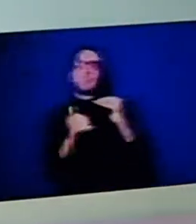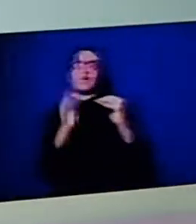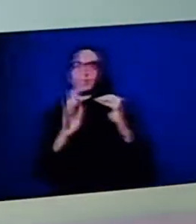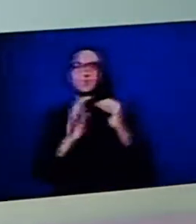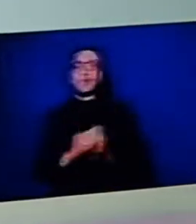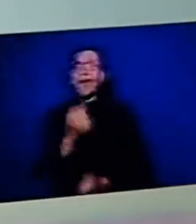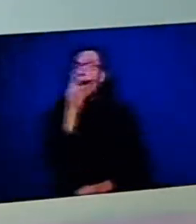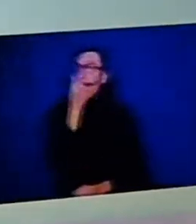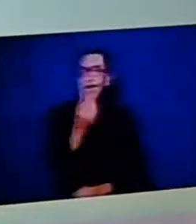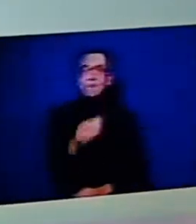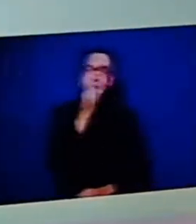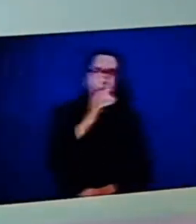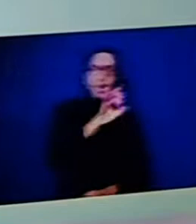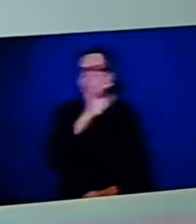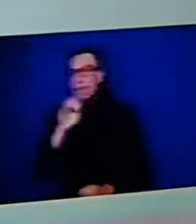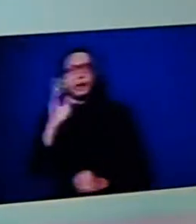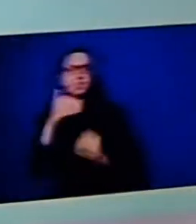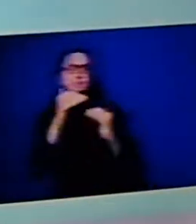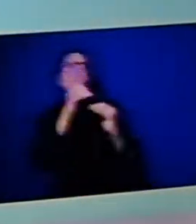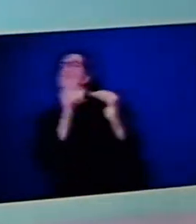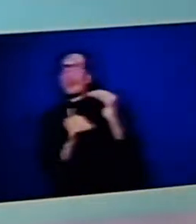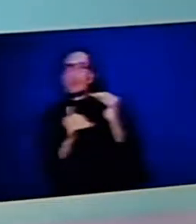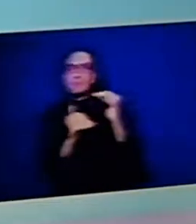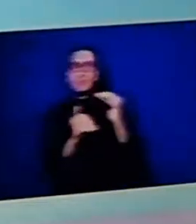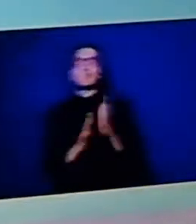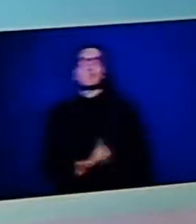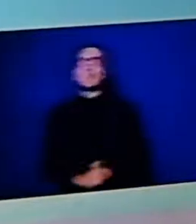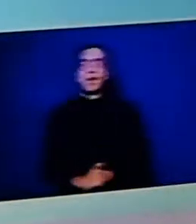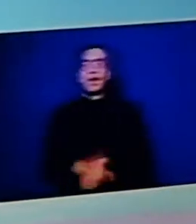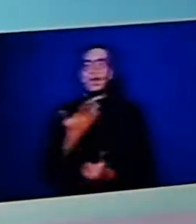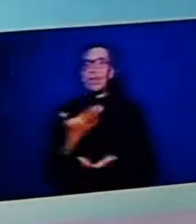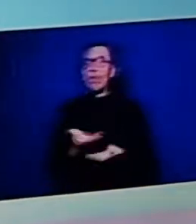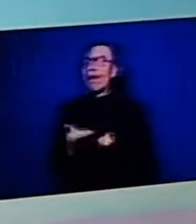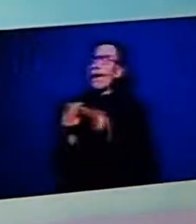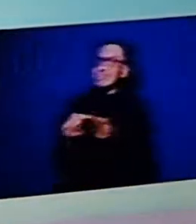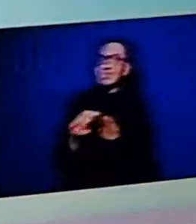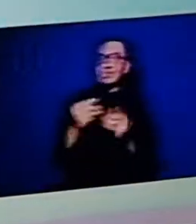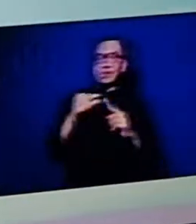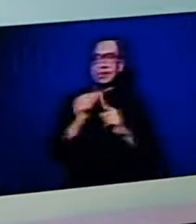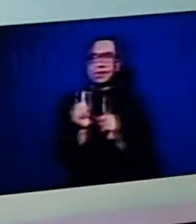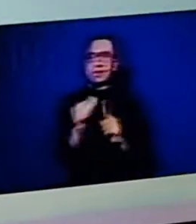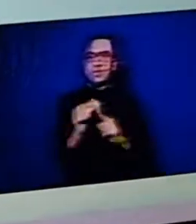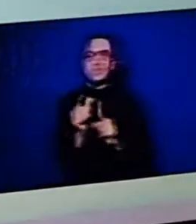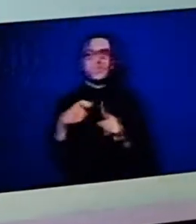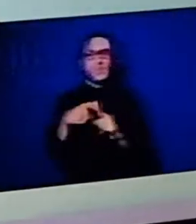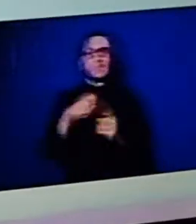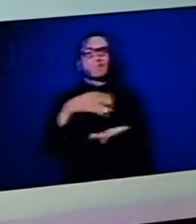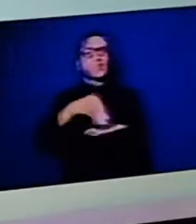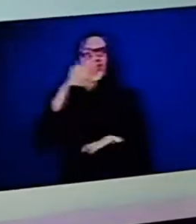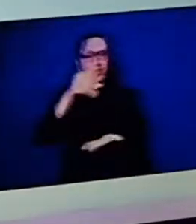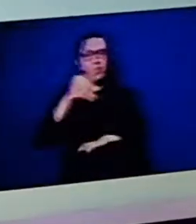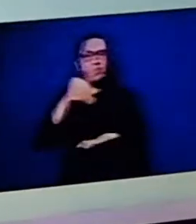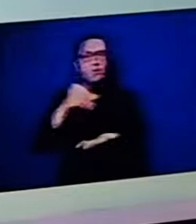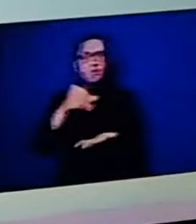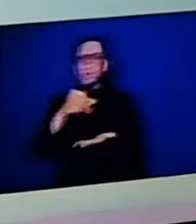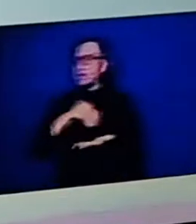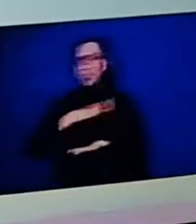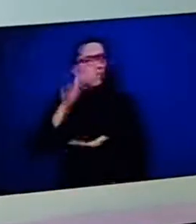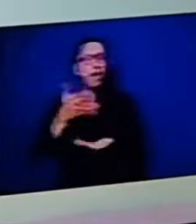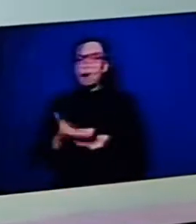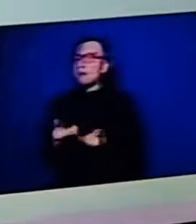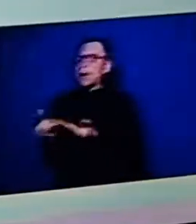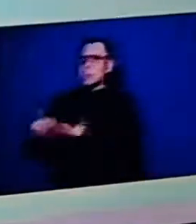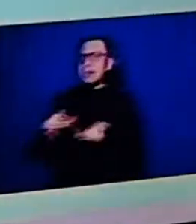pokok, dan kami akan menyiapkan pupuk dalam keadaan, dalam jumlah berapa yang dibutuhkan, kami akan